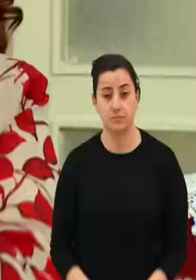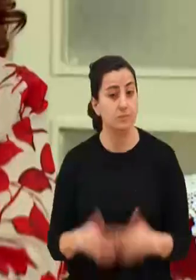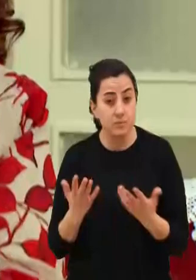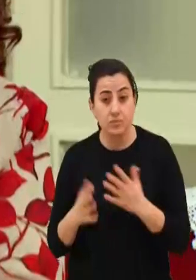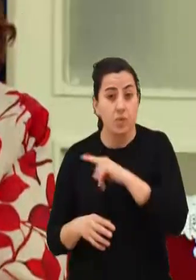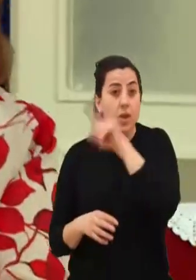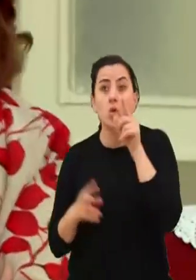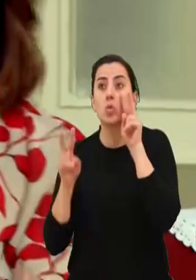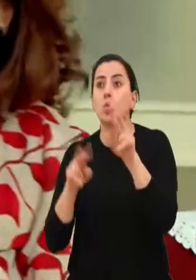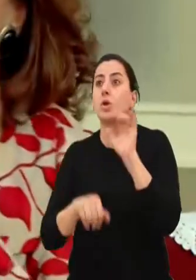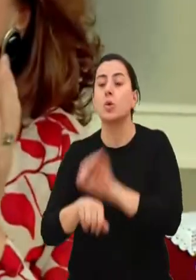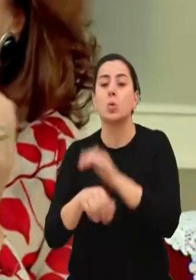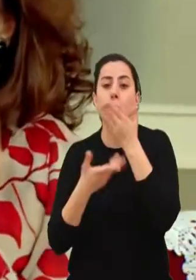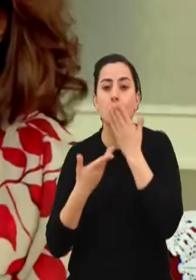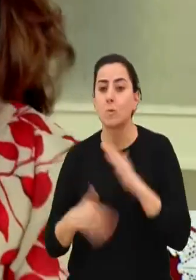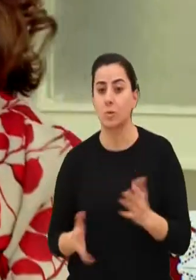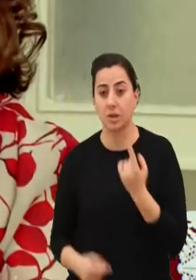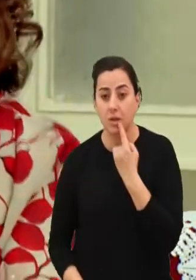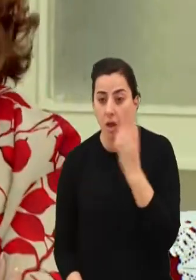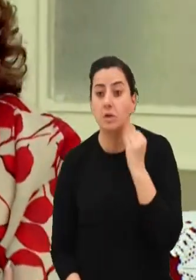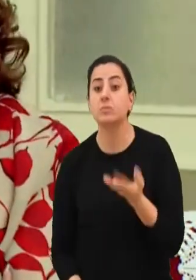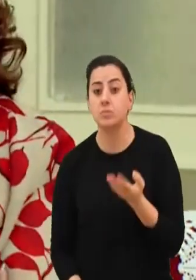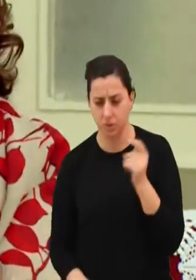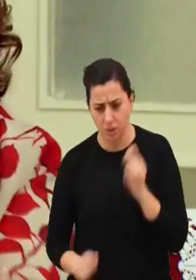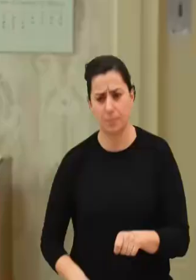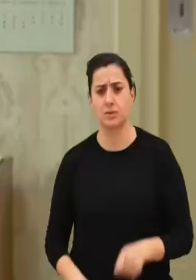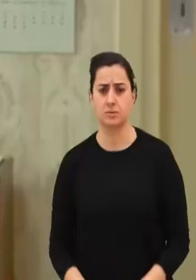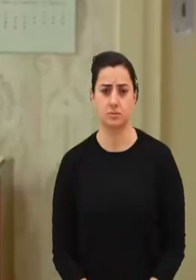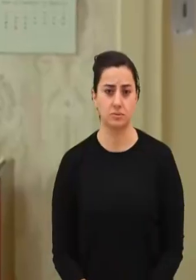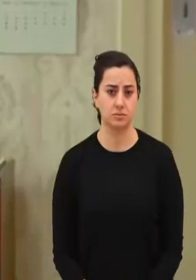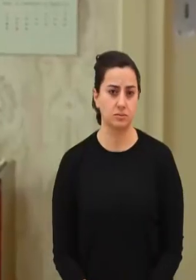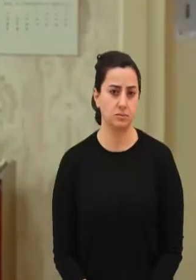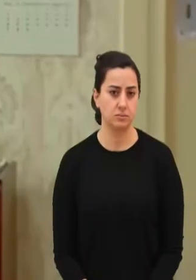Yani kimsenin göremeyeceği yerlerde diyorum.